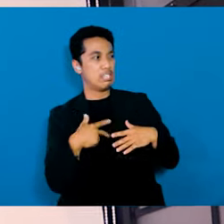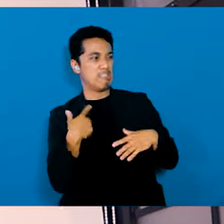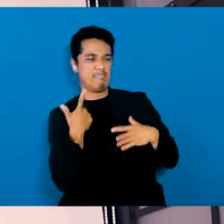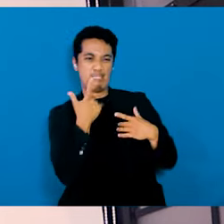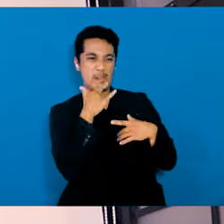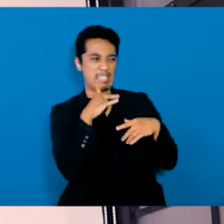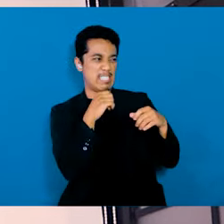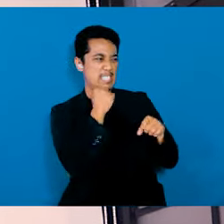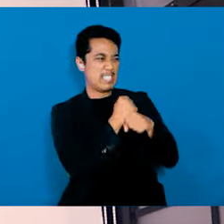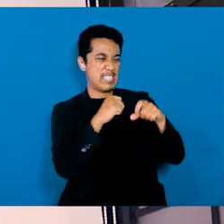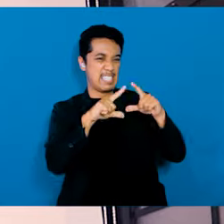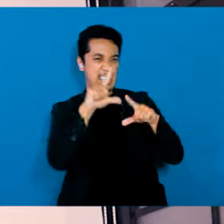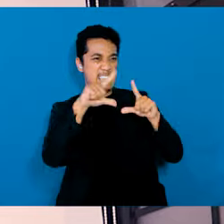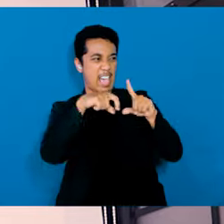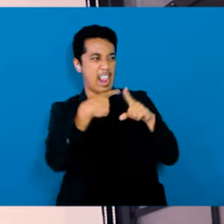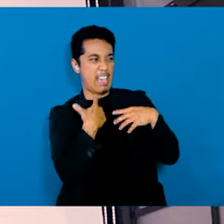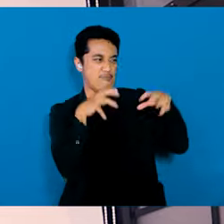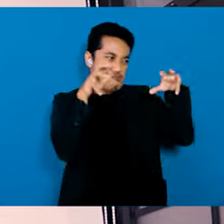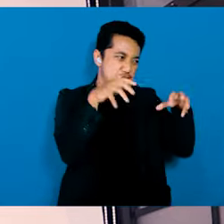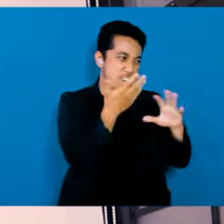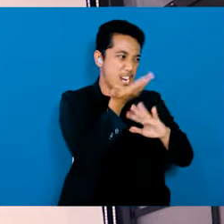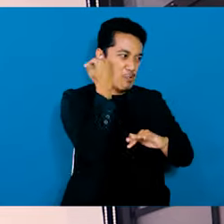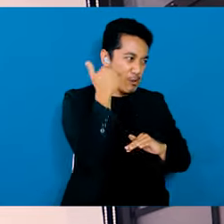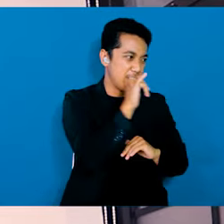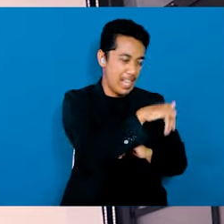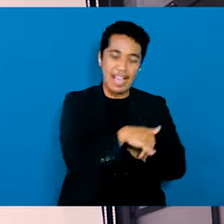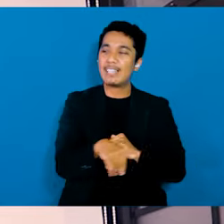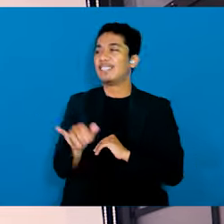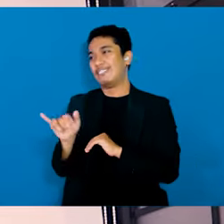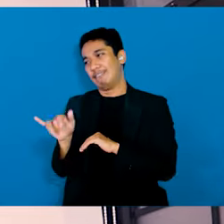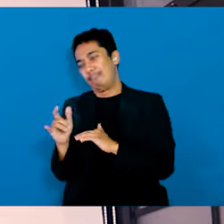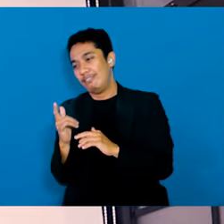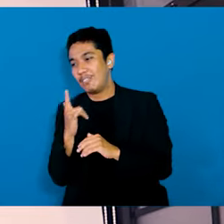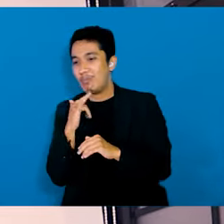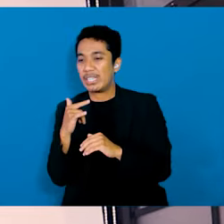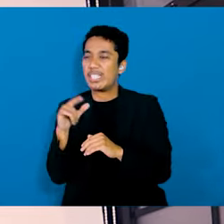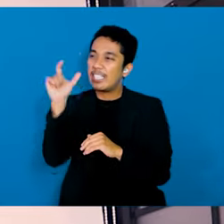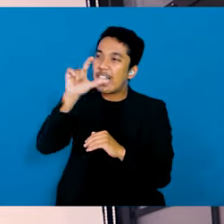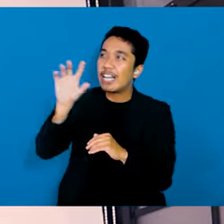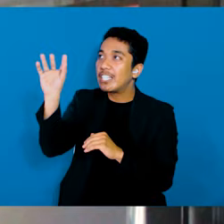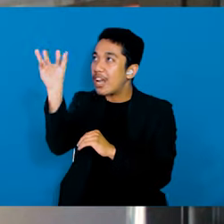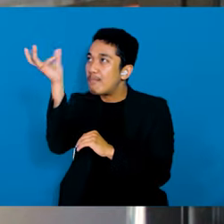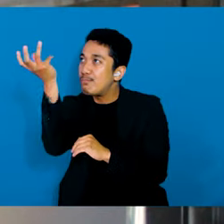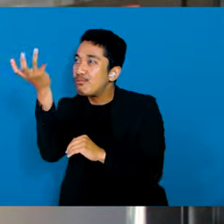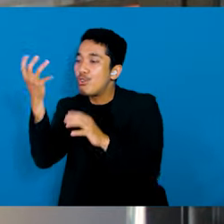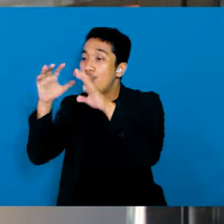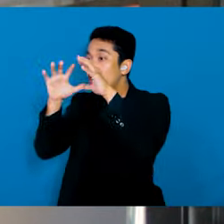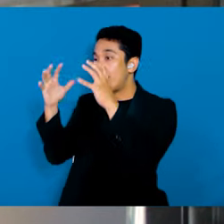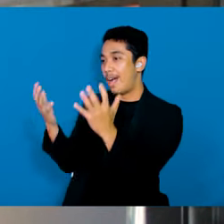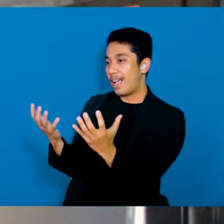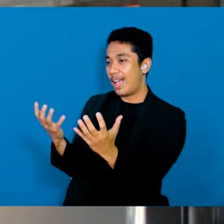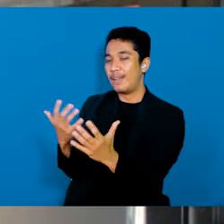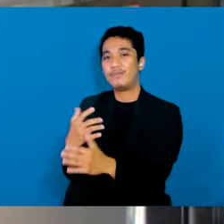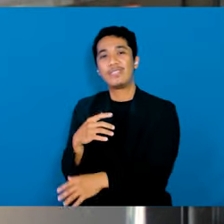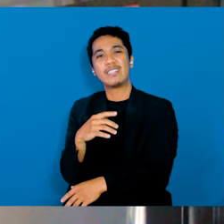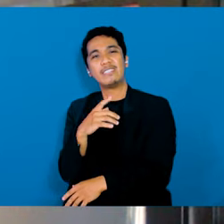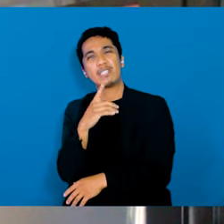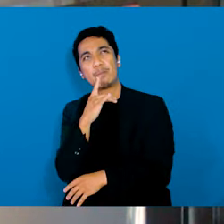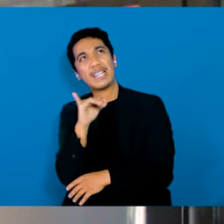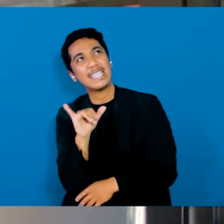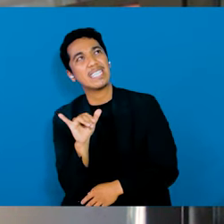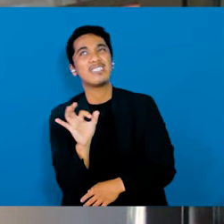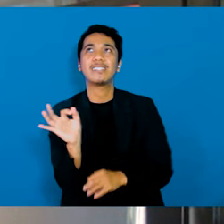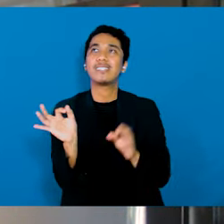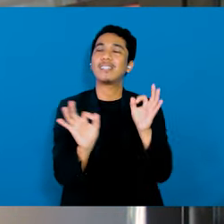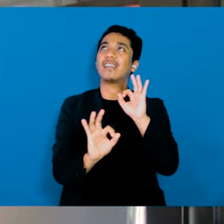Mbak. Teman-teman saya dari belakang itu cari mangga, cari jambu. Jadi gak ada ini